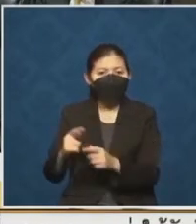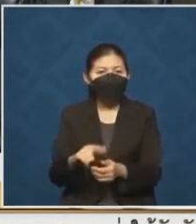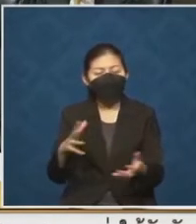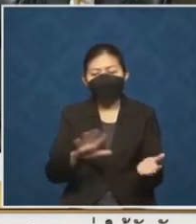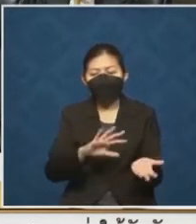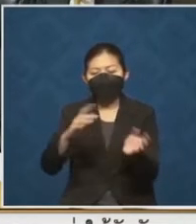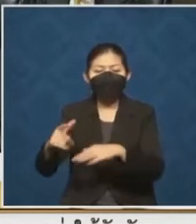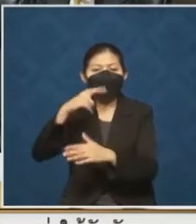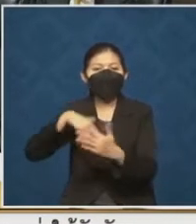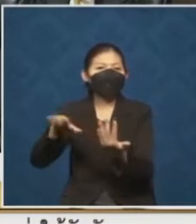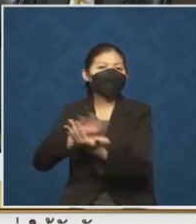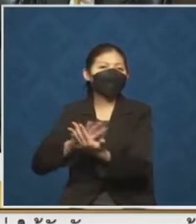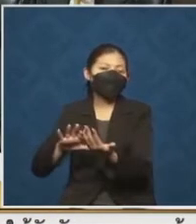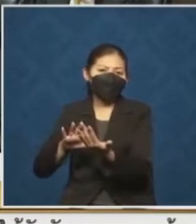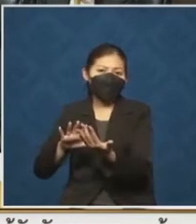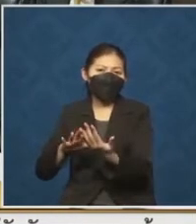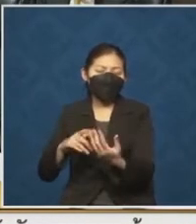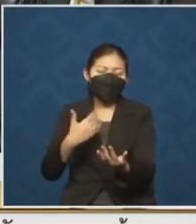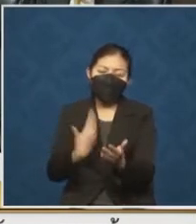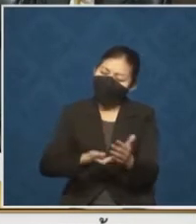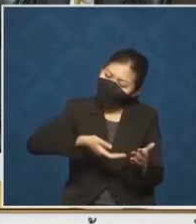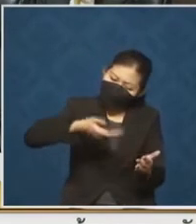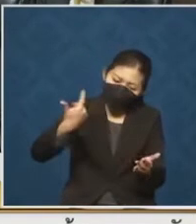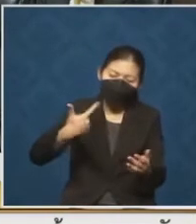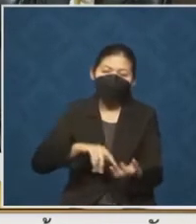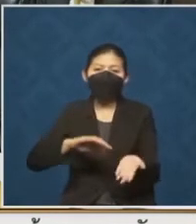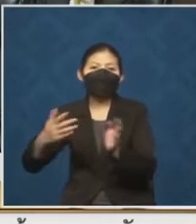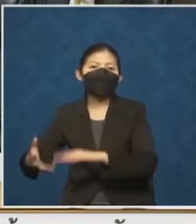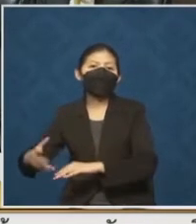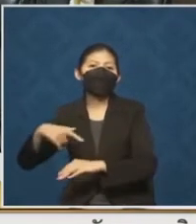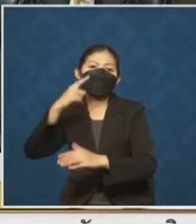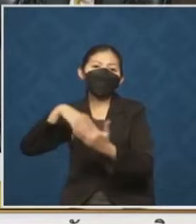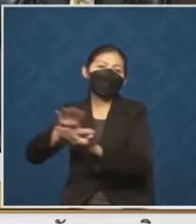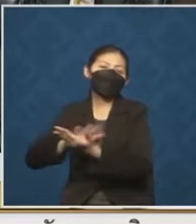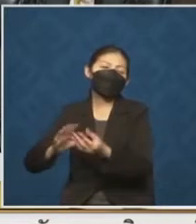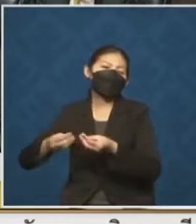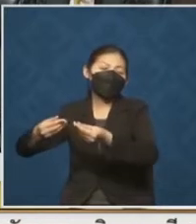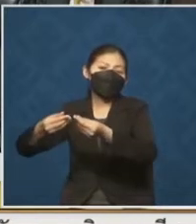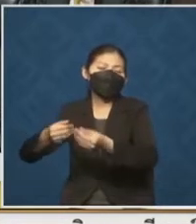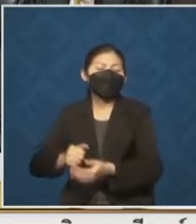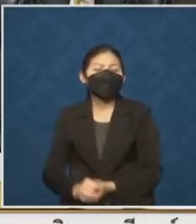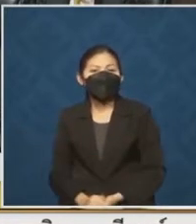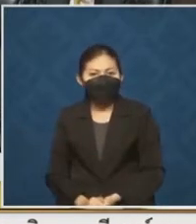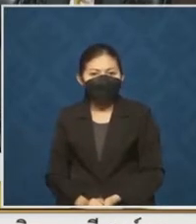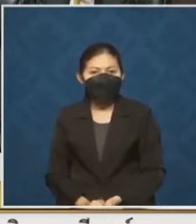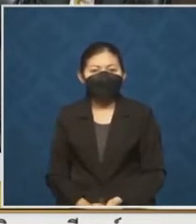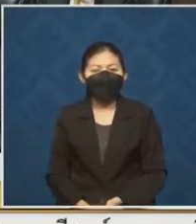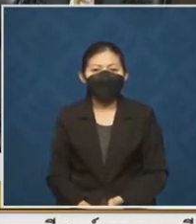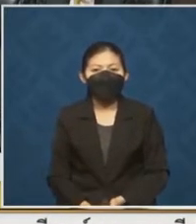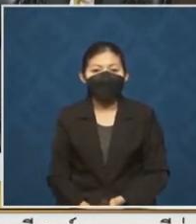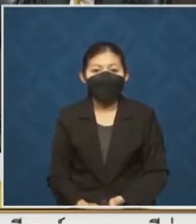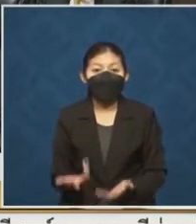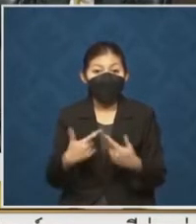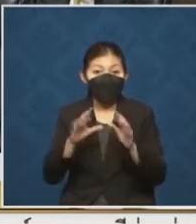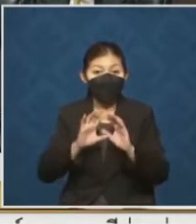ของประเทศที่มีอื้อต่อการลงทุนพ่อพันธุ์ทั้งประเทศครับท่านหน่อยครับผู้ประกอบ